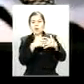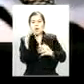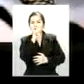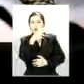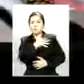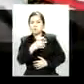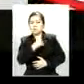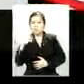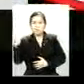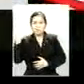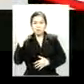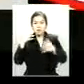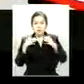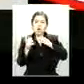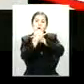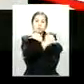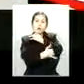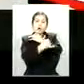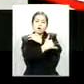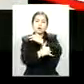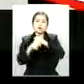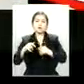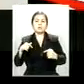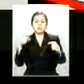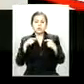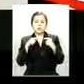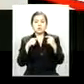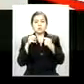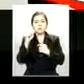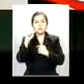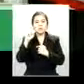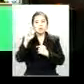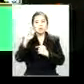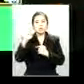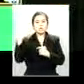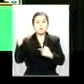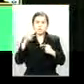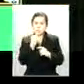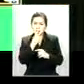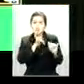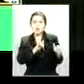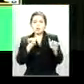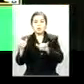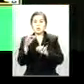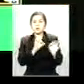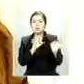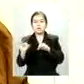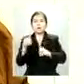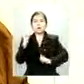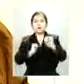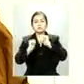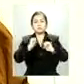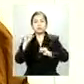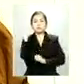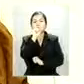ได้งดออกวีซ่าให้กับนักร้องผิวสีคนนี้จนทำให้คอนเสิร์ตของเขาในศรีลังกาต้องเลื่อนออกไปอย่างไม่มีกำหนด แต่ละ